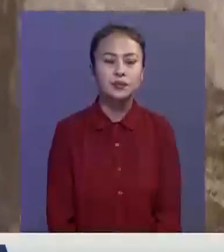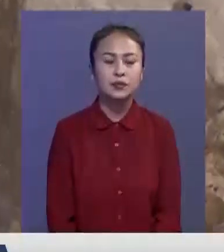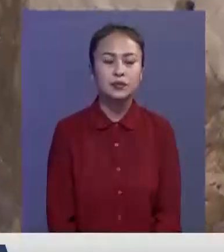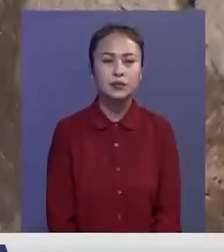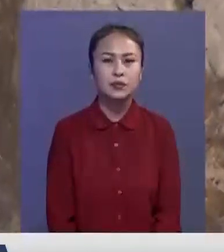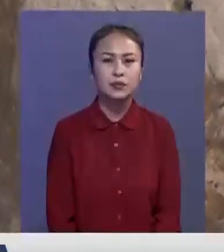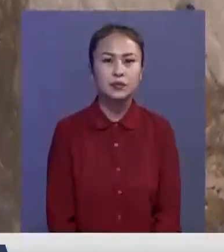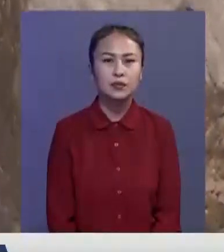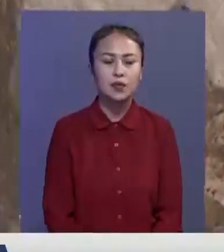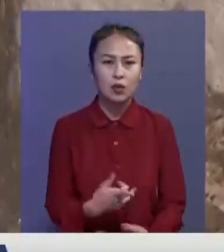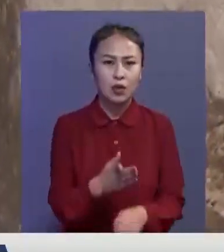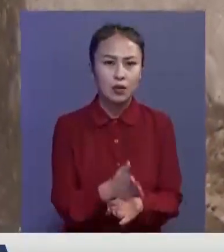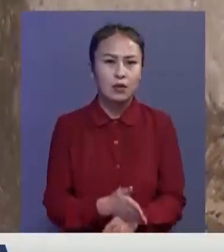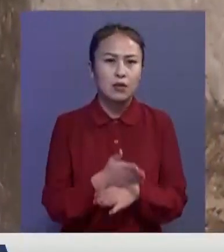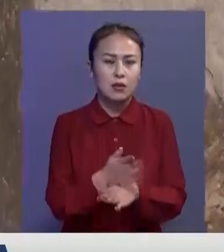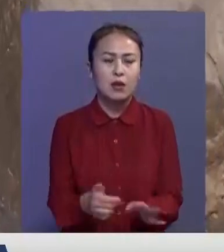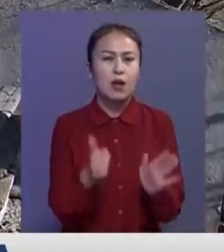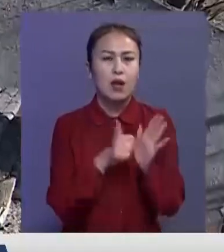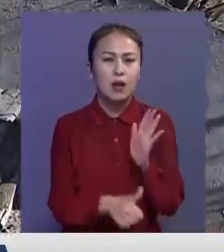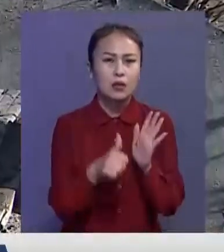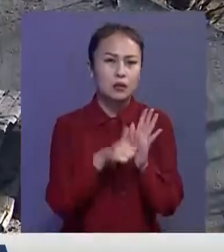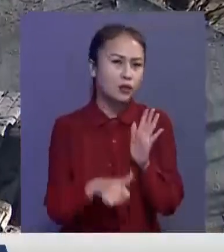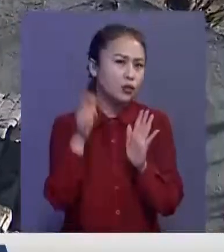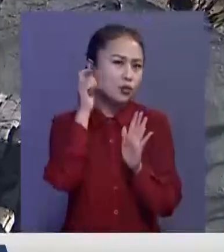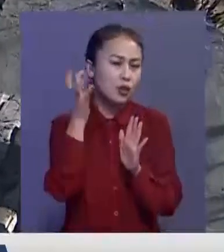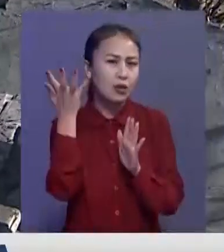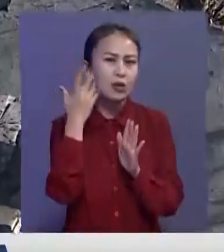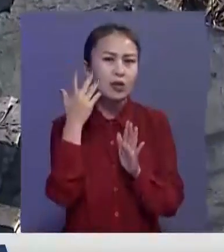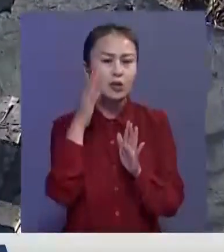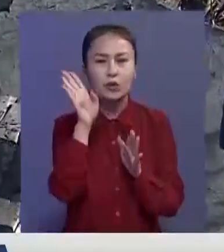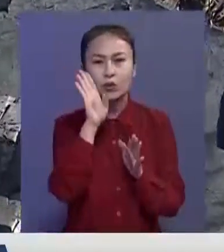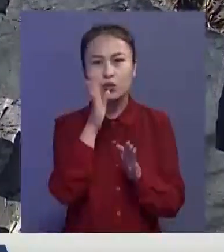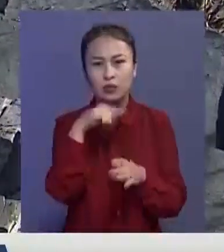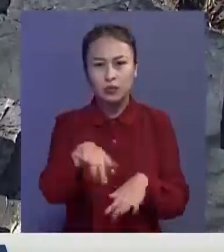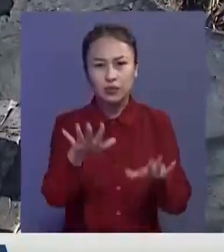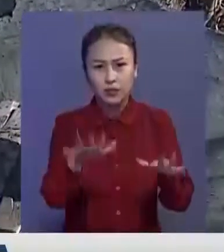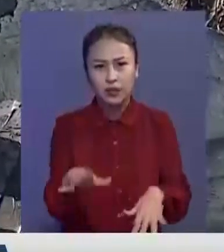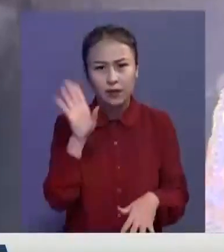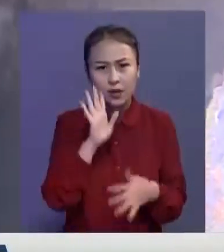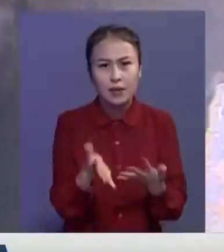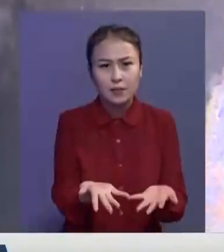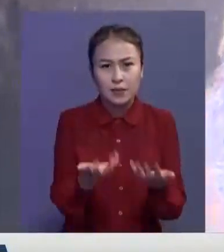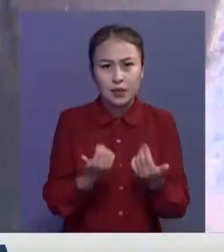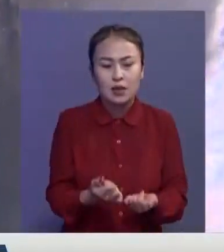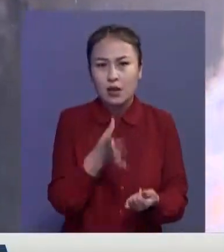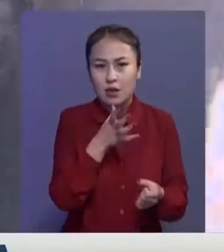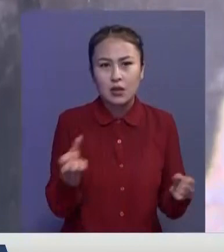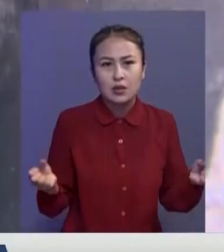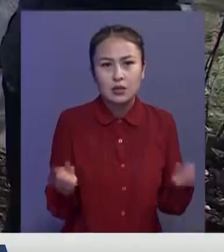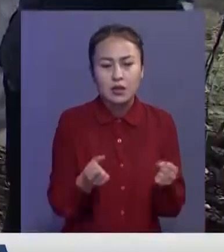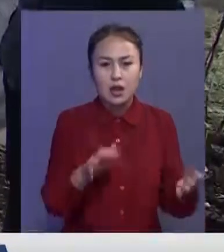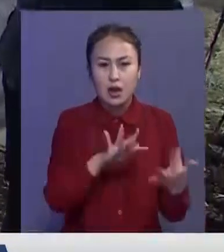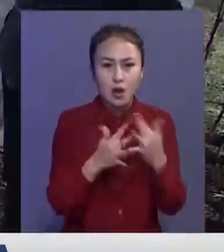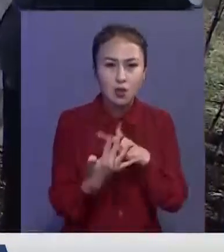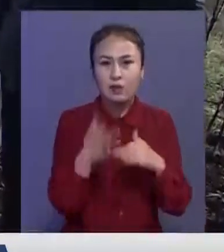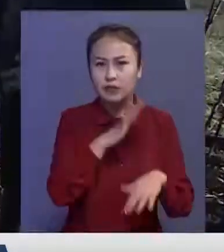60 жыл болды құдықтың тұрғанына. Қыс айларында су болмайды, барлығымыз осыдан кеп су аламыз. Қыс айлар болғаннан кейін, ауыл болғаннан